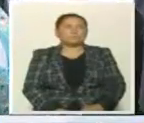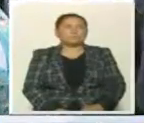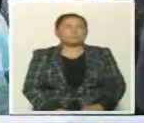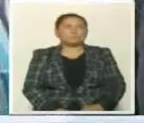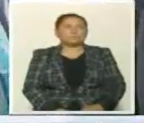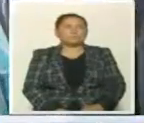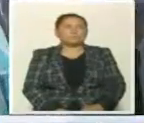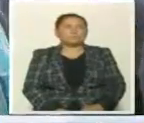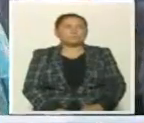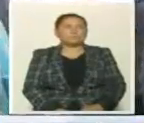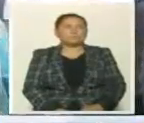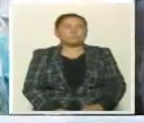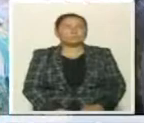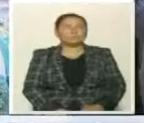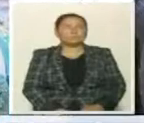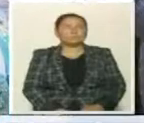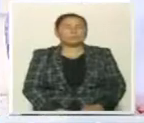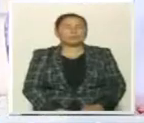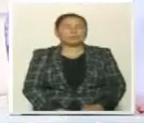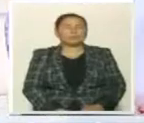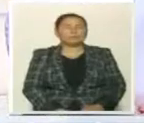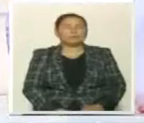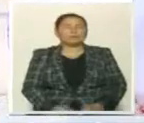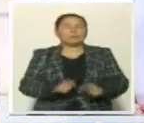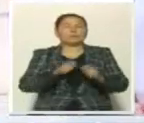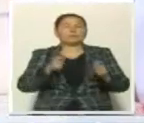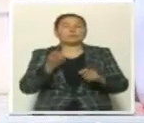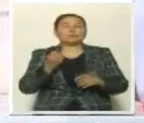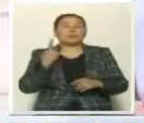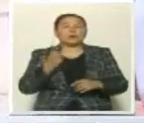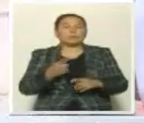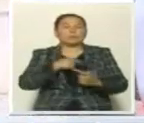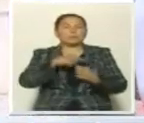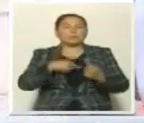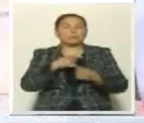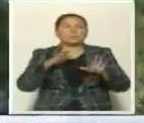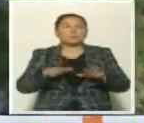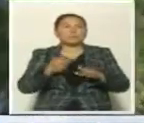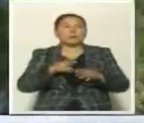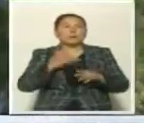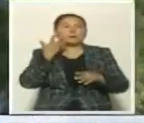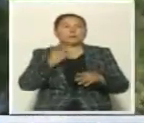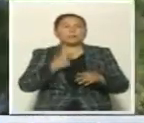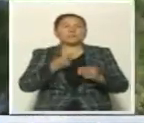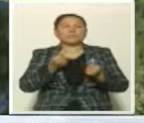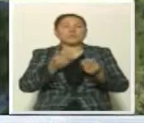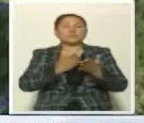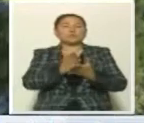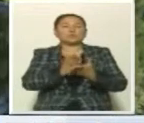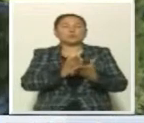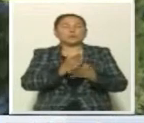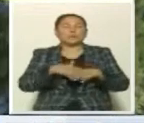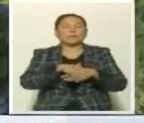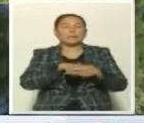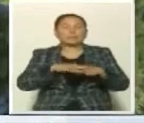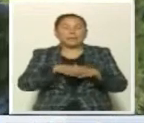Уважаемые дамы и господа, дорогие гости! Открывается еще один бизнес-субъект, который будет оказывать финансовые услуги